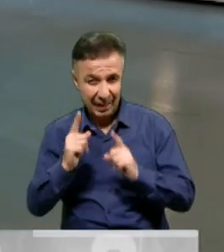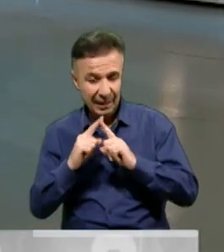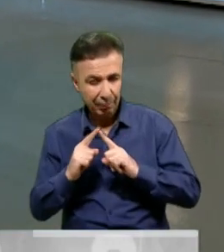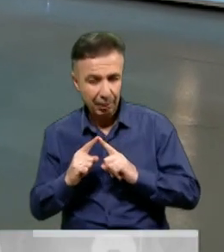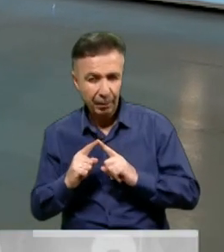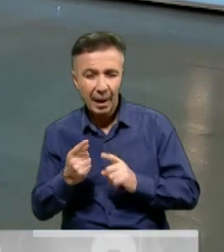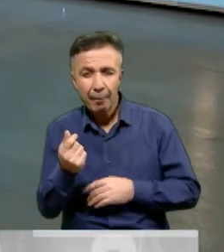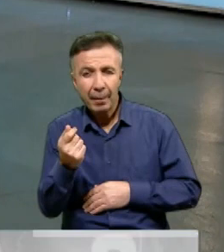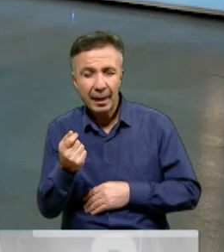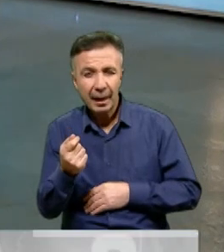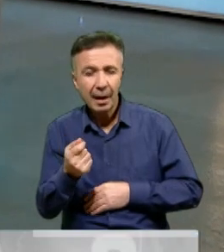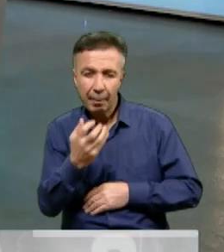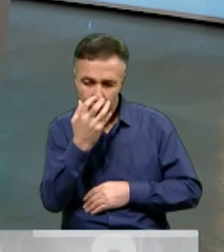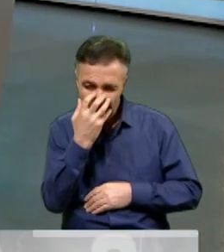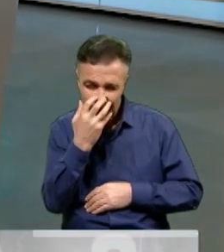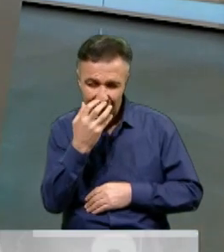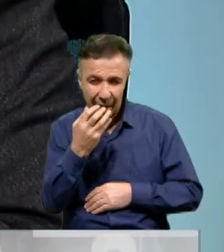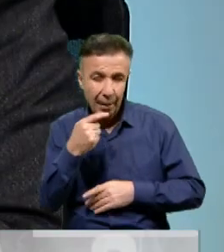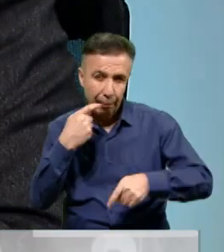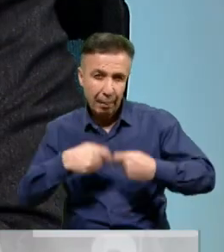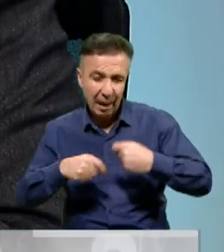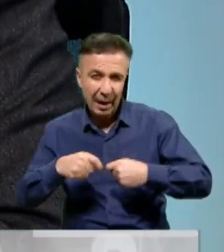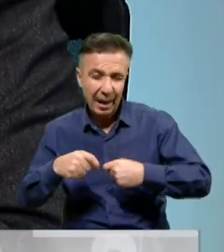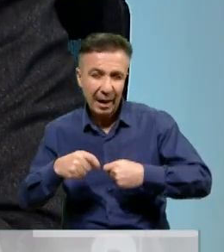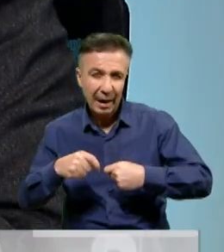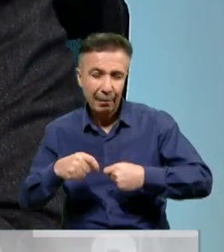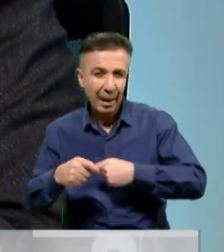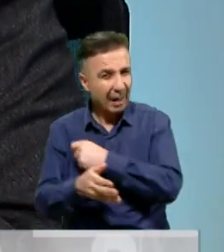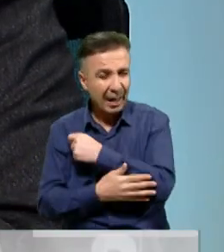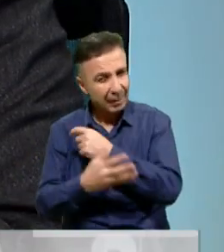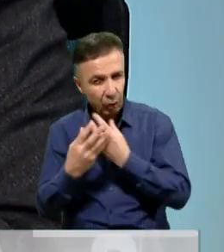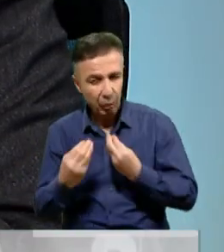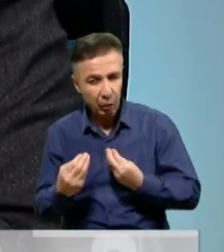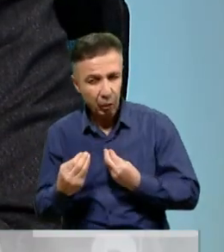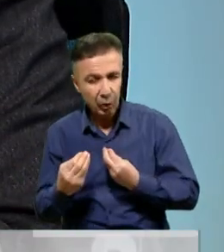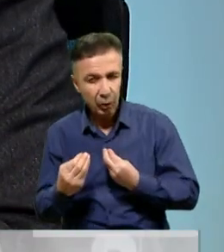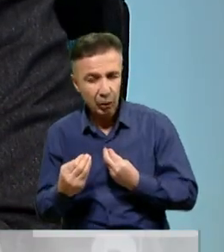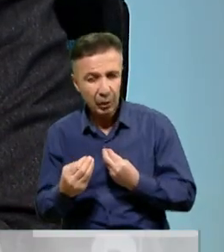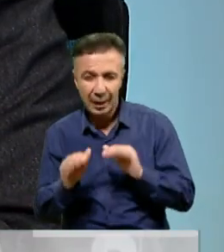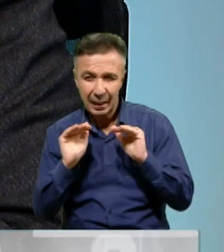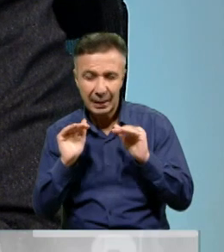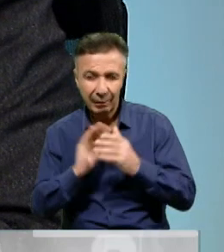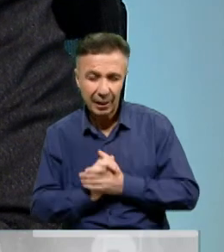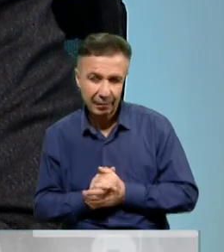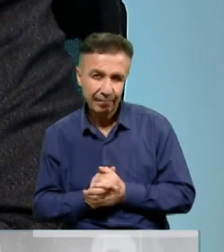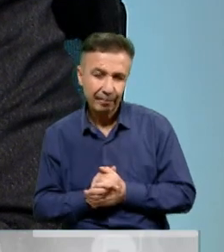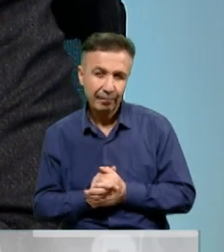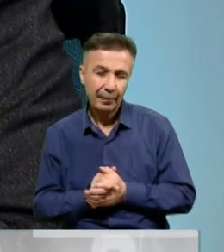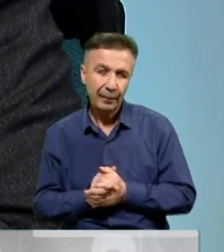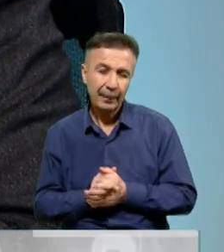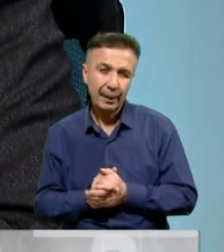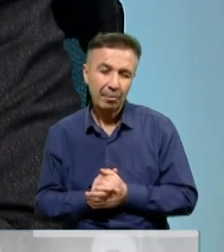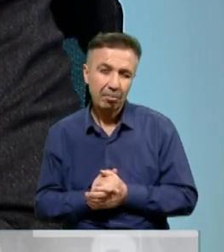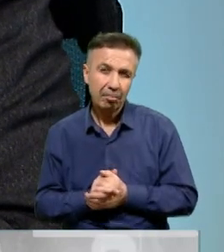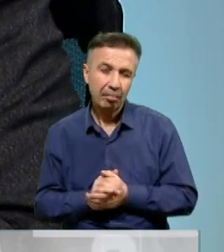orada bulundururuz, bankayı desteklemiş oluruz. Banka da bu paramızdan nemalanır, gecelik rapoya yatırır veya tahvil verir.